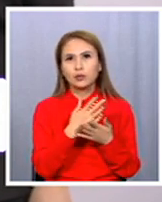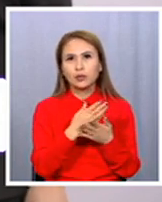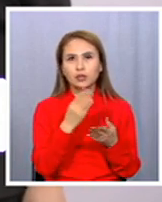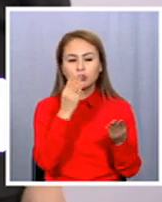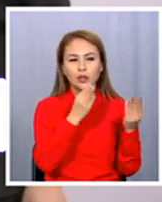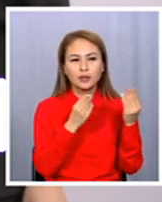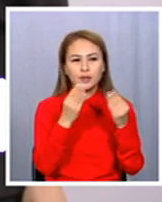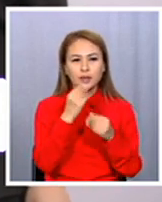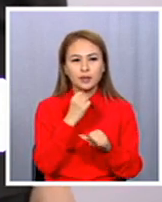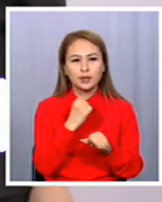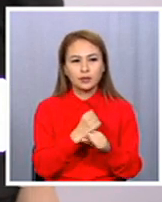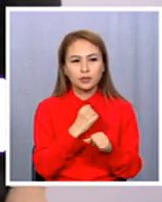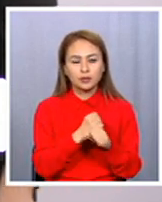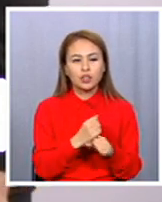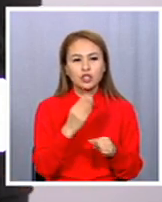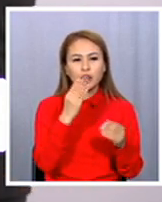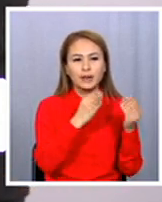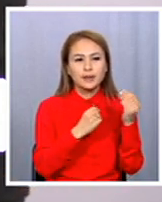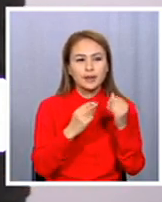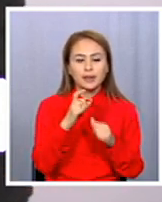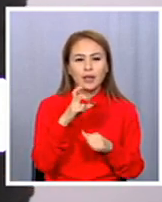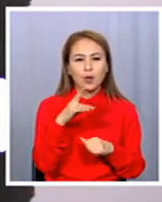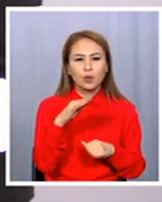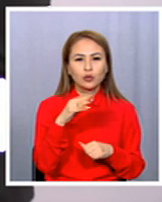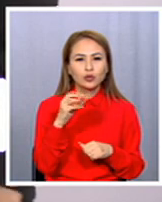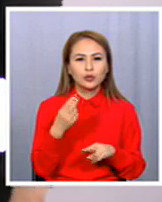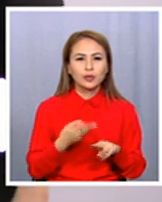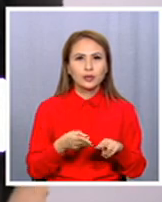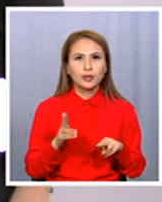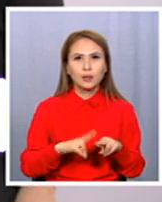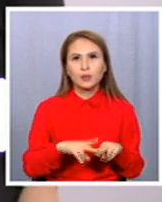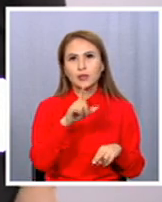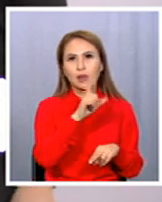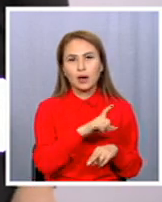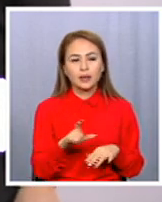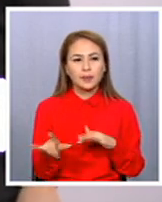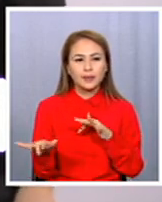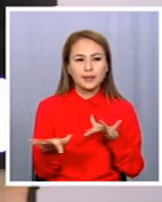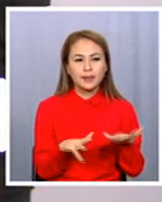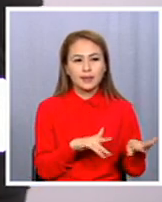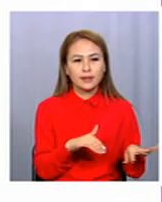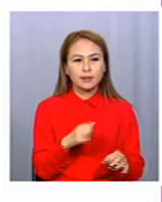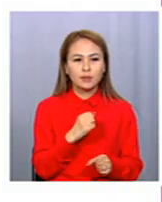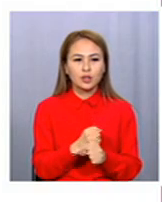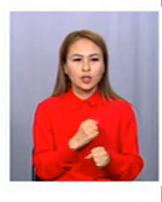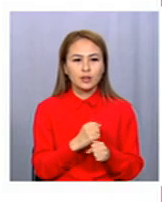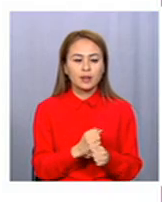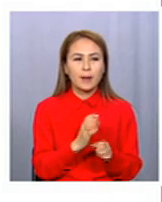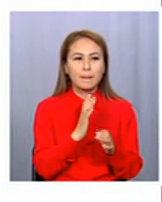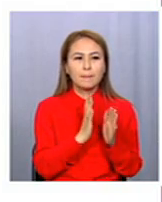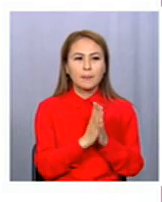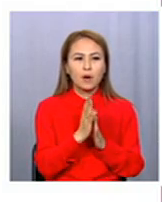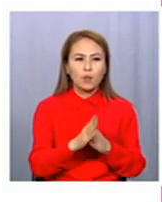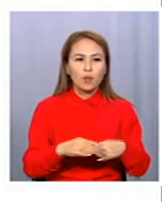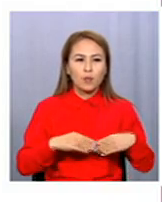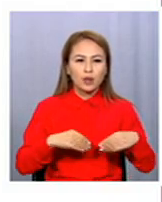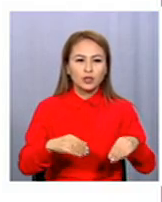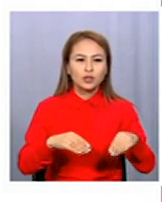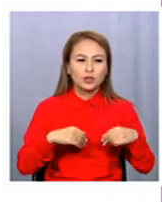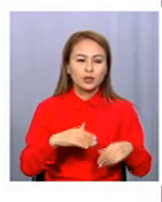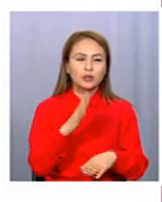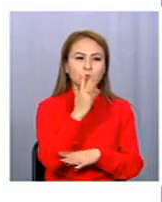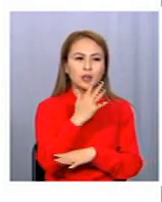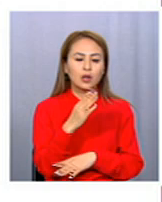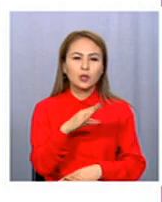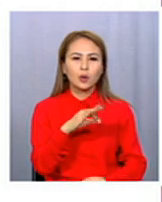экожүйе. Жасанды экожүйе дегеніміз адам іс-әрекетімен жасалған бау-бақша, саябақ,